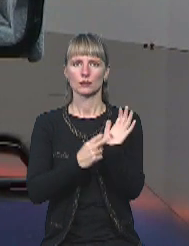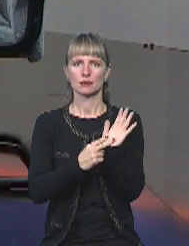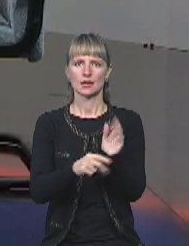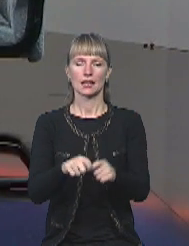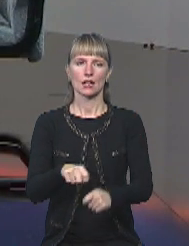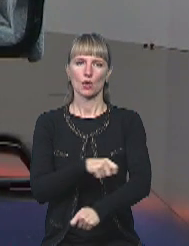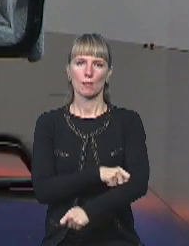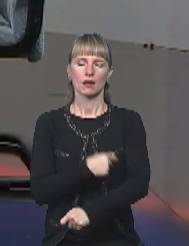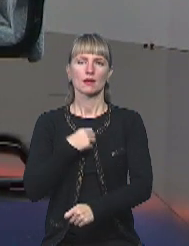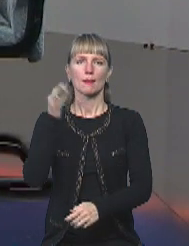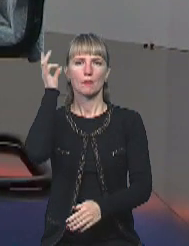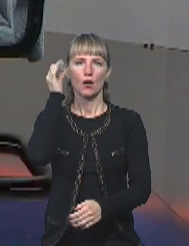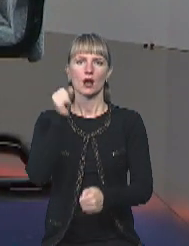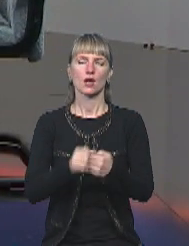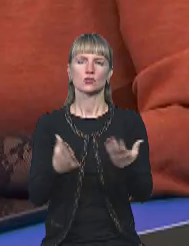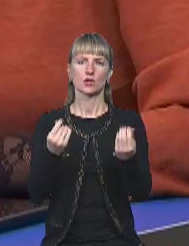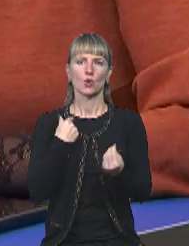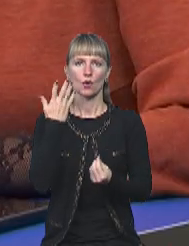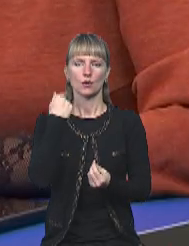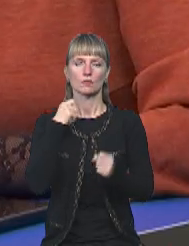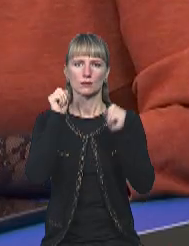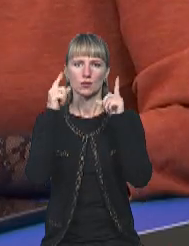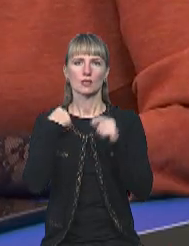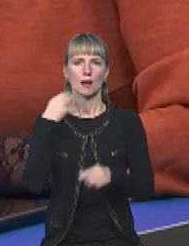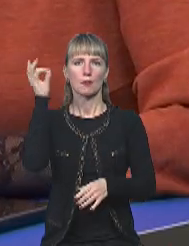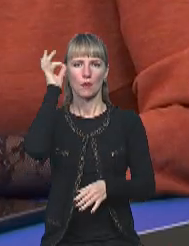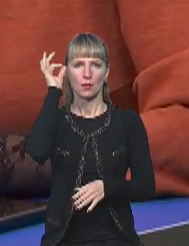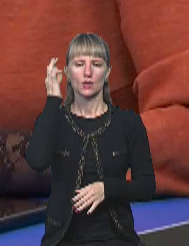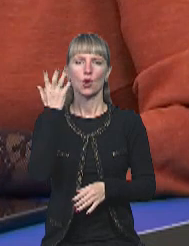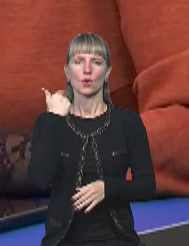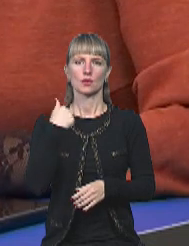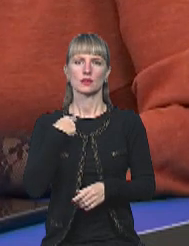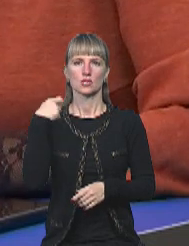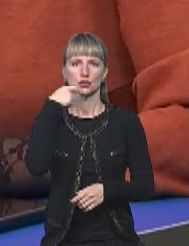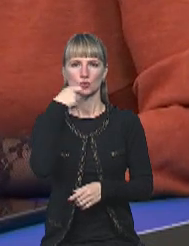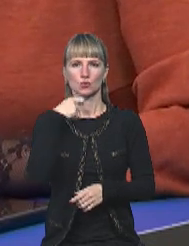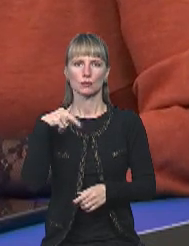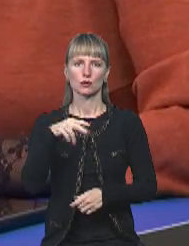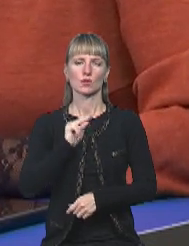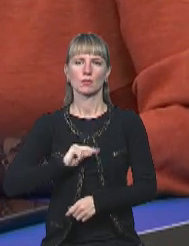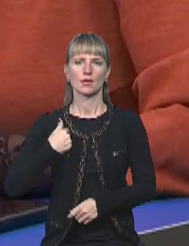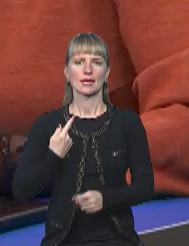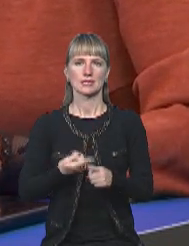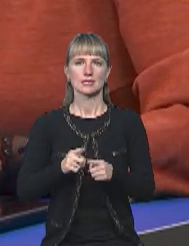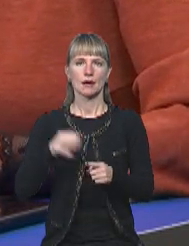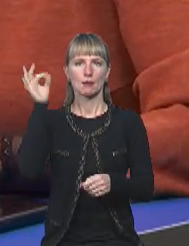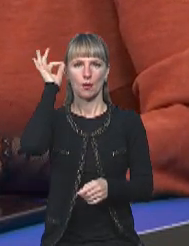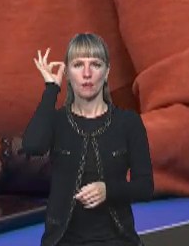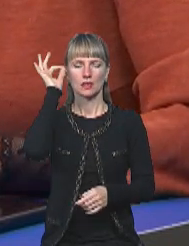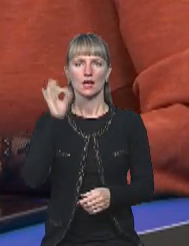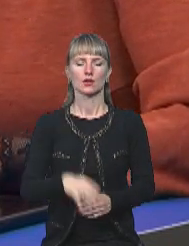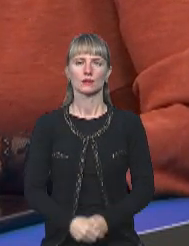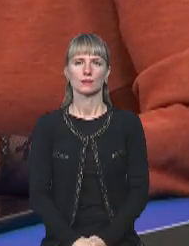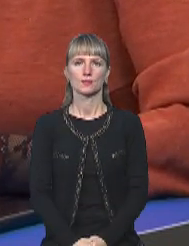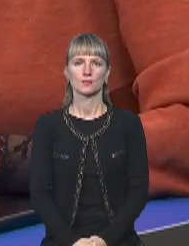Я це пам'ятаю кожного свого дня. Коли я прокидаюся, я це пам'ятаю. Коли я чищу зуби, йду на роботу, я це пам'ятаю.